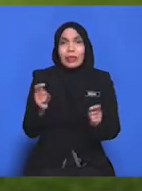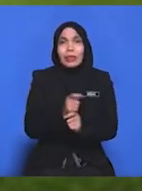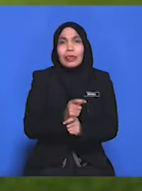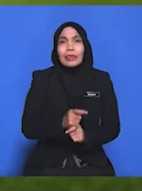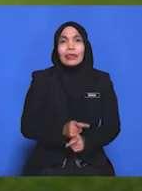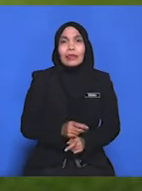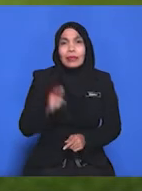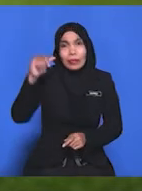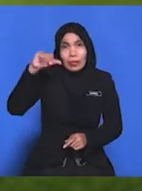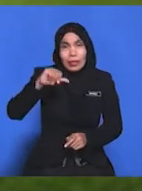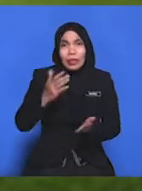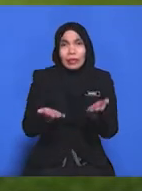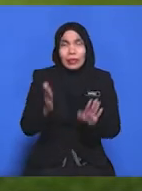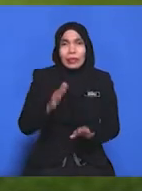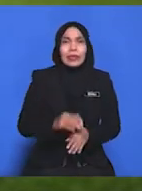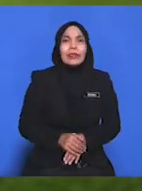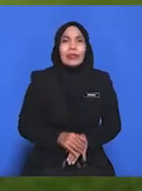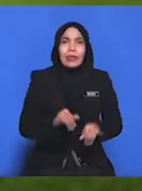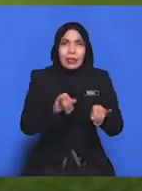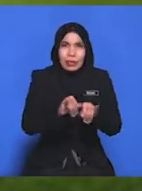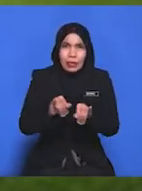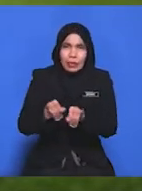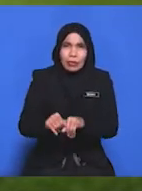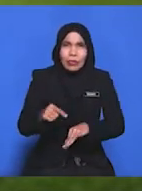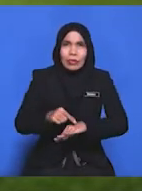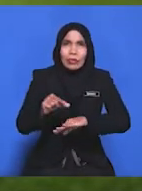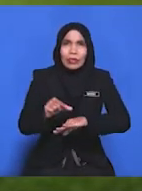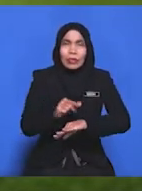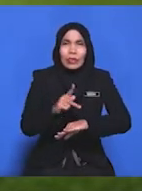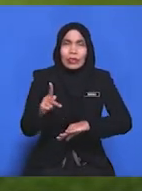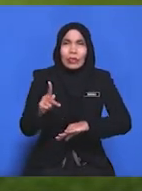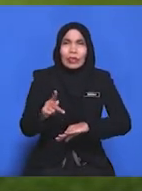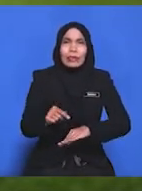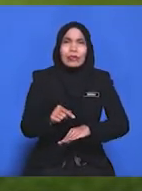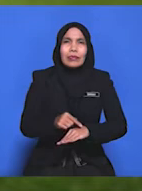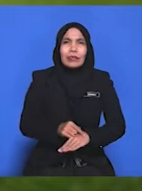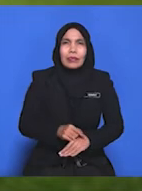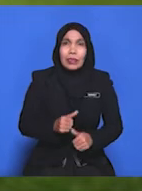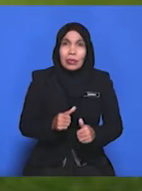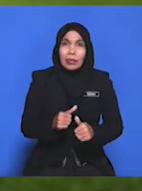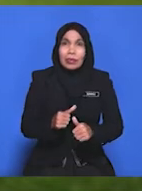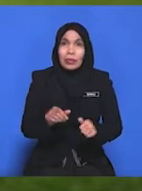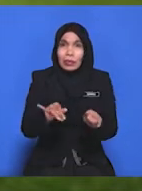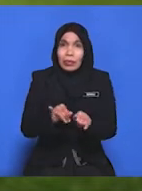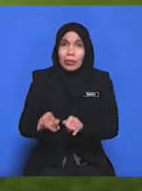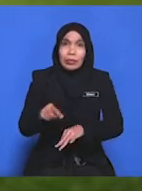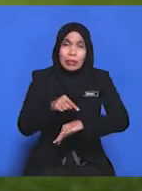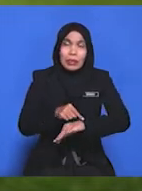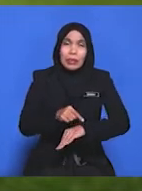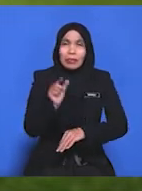Pertama, ianya sesuai digunakan apabila masa pertandingan adalah terhad.